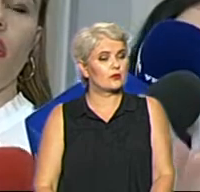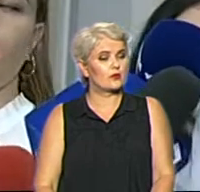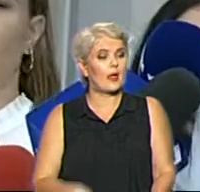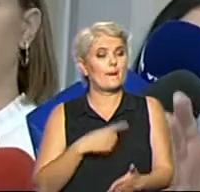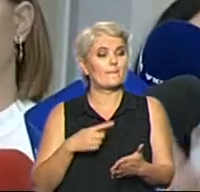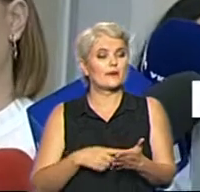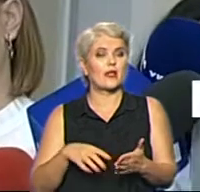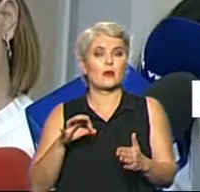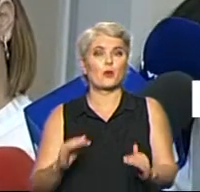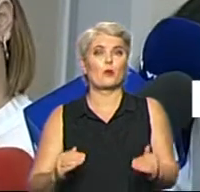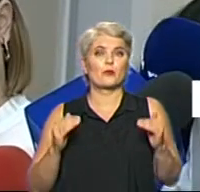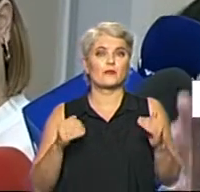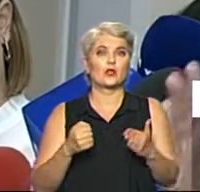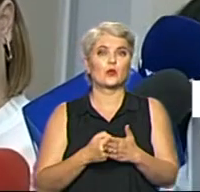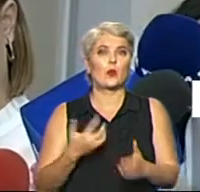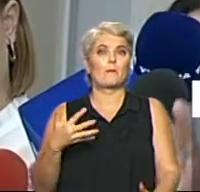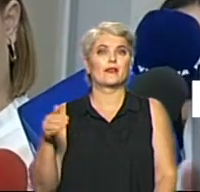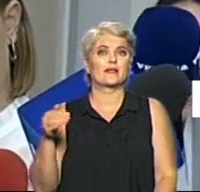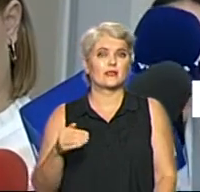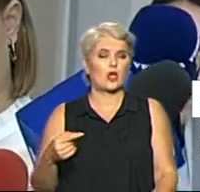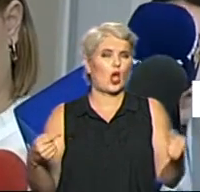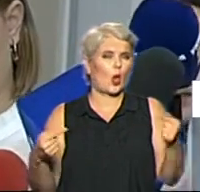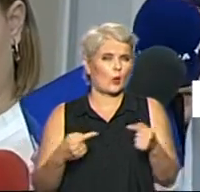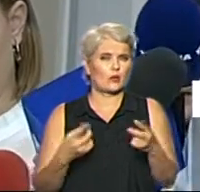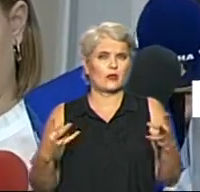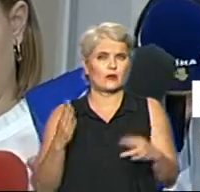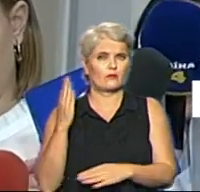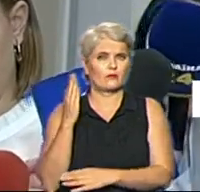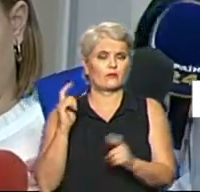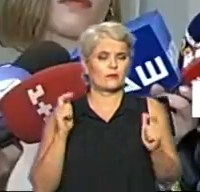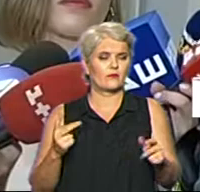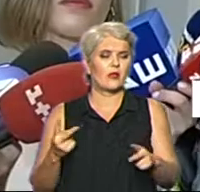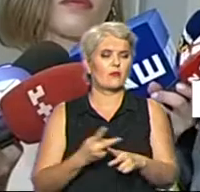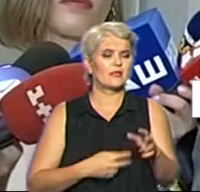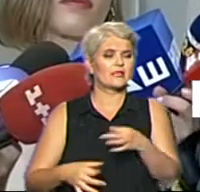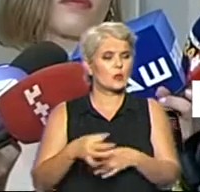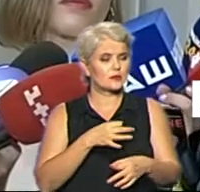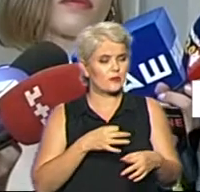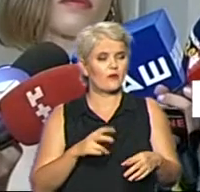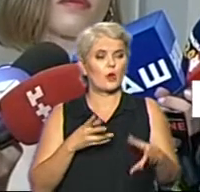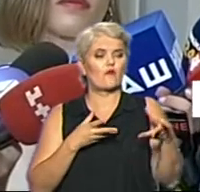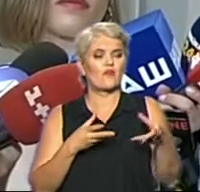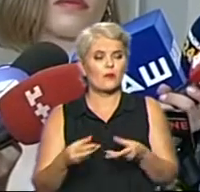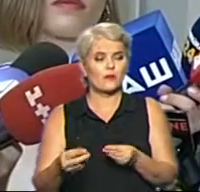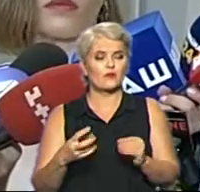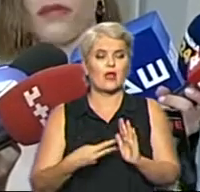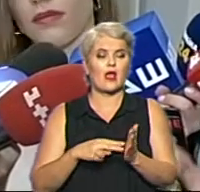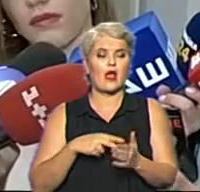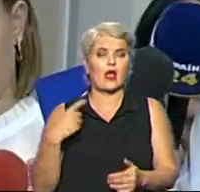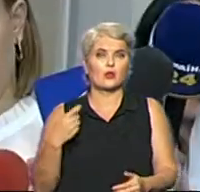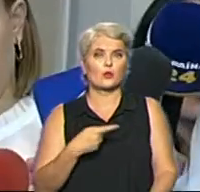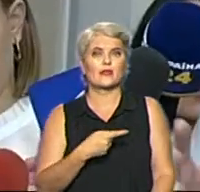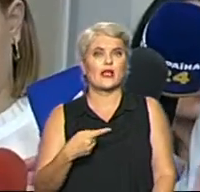Питання про підвищення до 5 тисяч однозначно треба підтримати, навіть без будь-яких розмов. Якогось впливу на економіку негативного